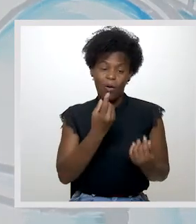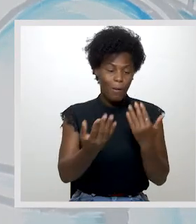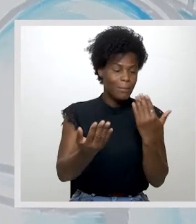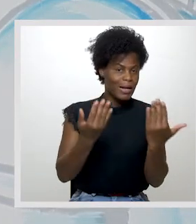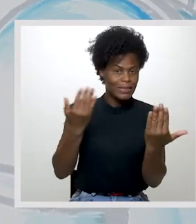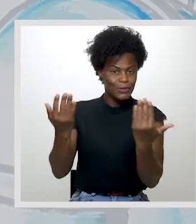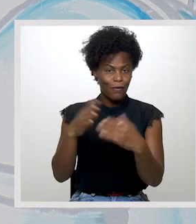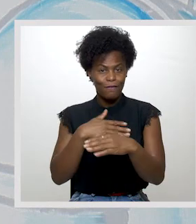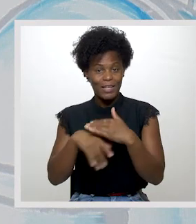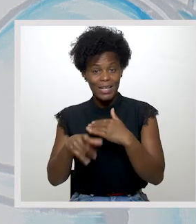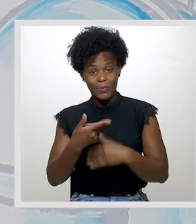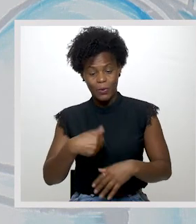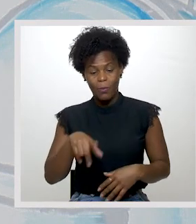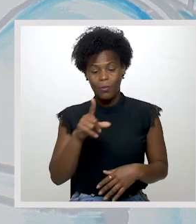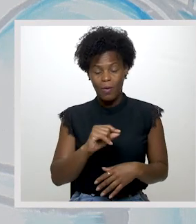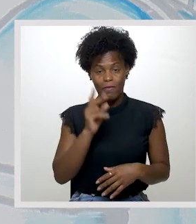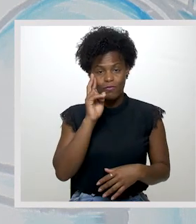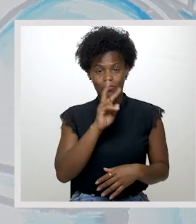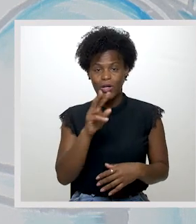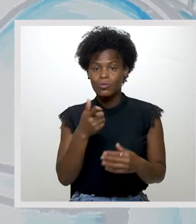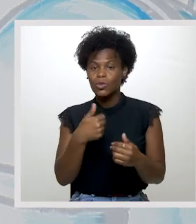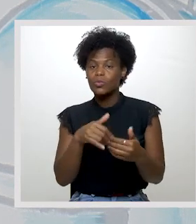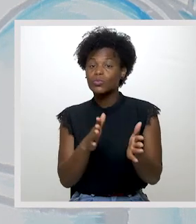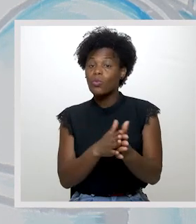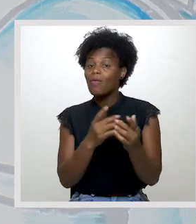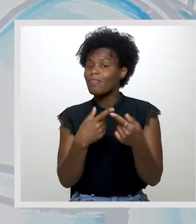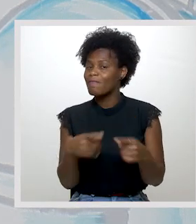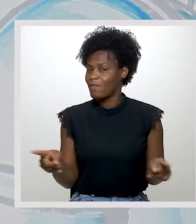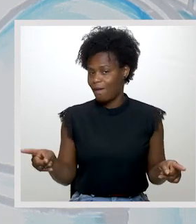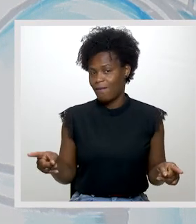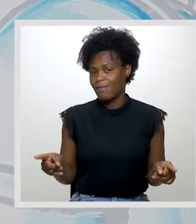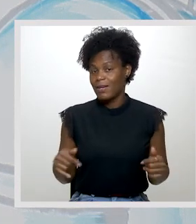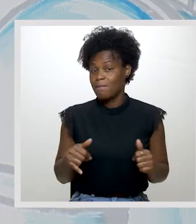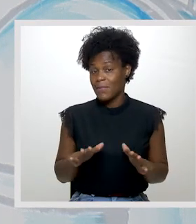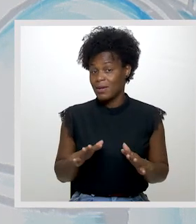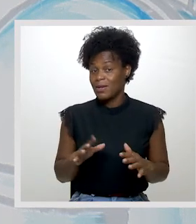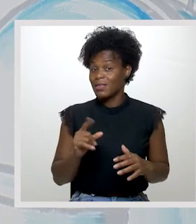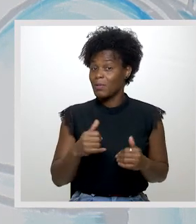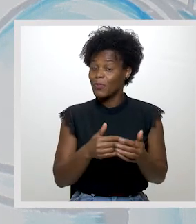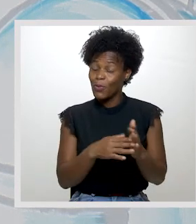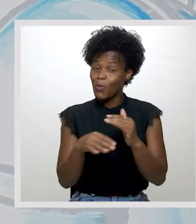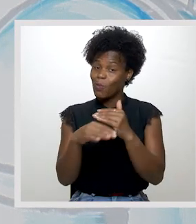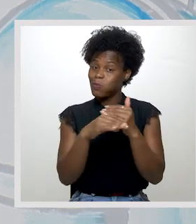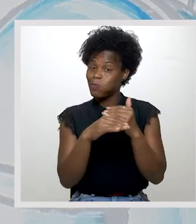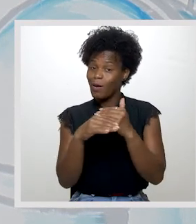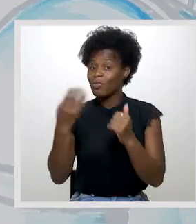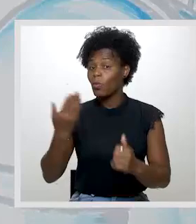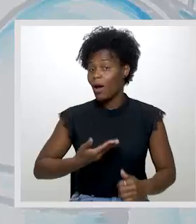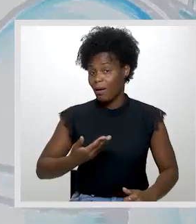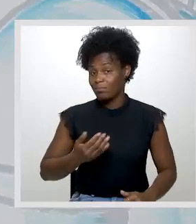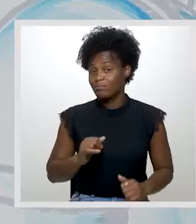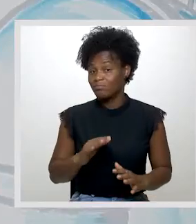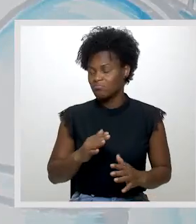une comparaison. On a vu que nous sommes tous différents, mais on est tous égaux en